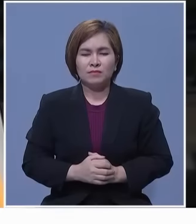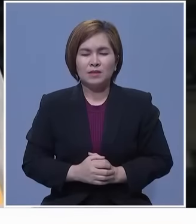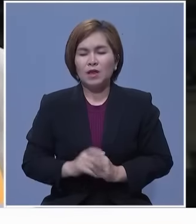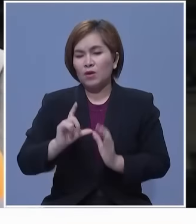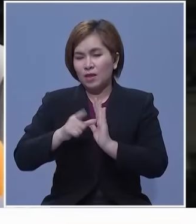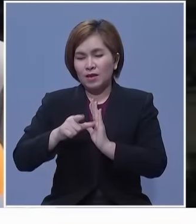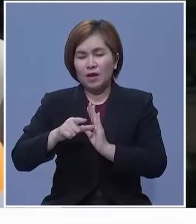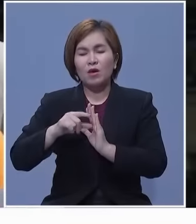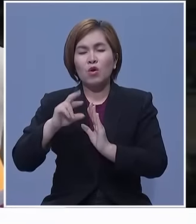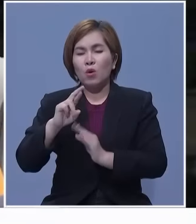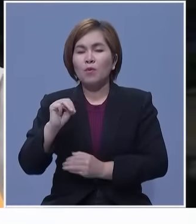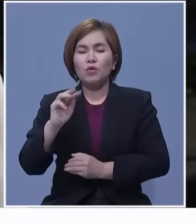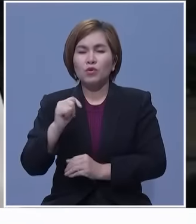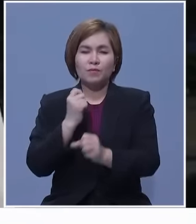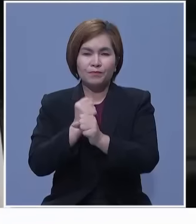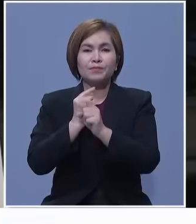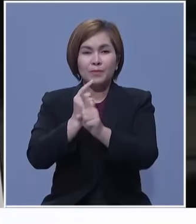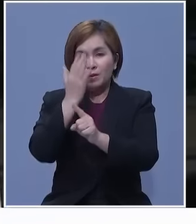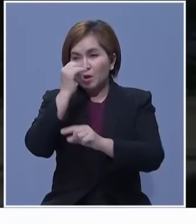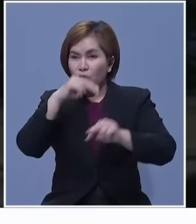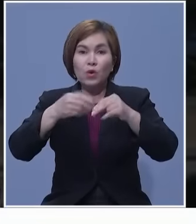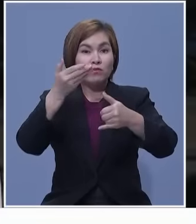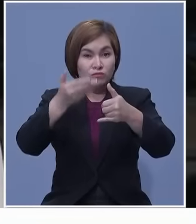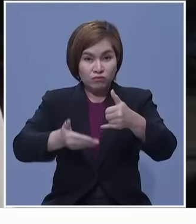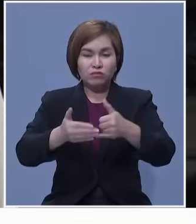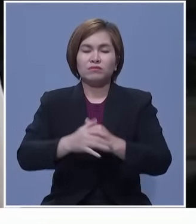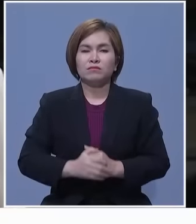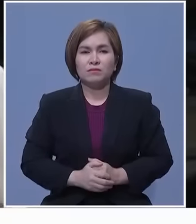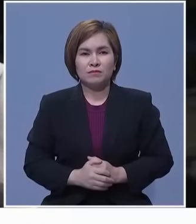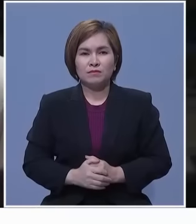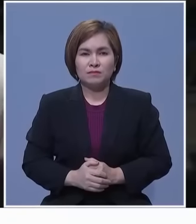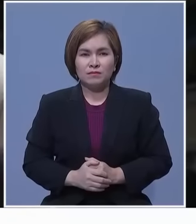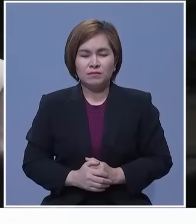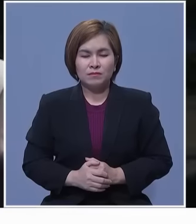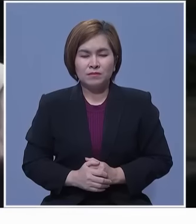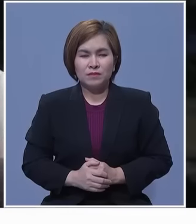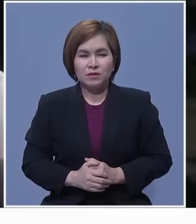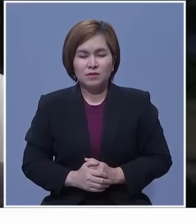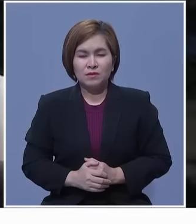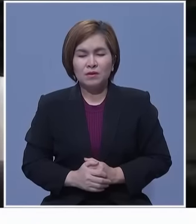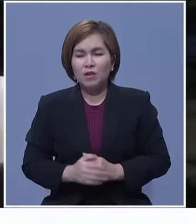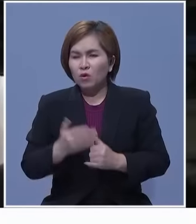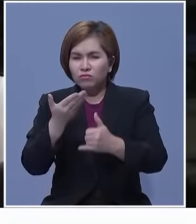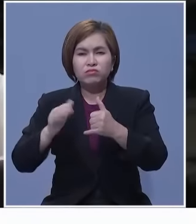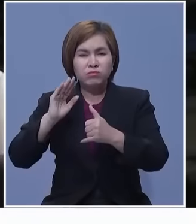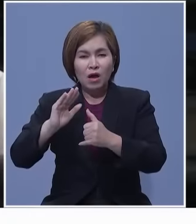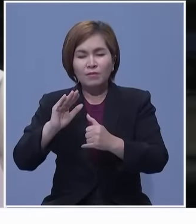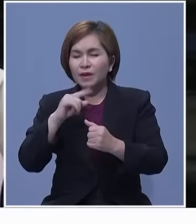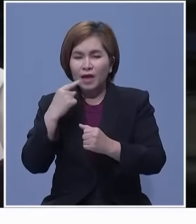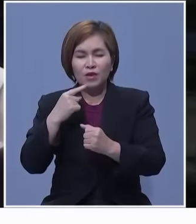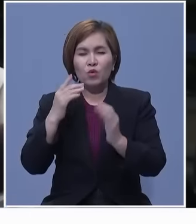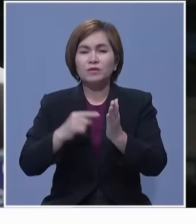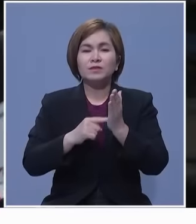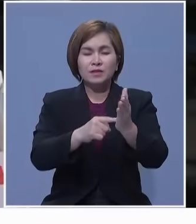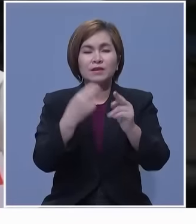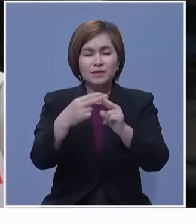ขาธิการคณะรัฐมนตรีในการตรวจสอบคุณสมบัติหรือลักษณะต้องห้ามผู้ได้รับการเสนอชื่อเป็นรัฐมนตรีและไม่มีพฤติกรรม